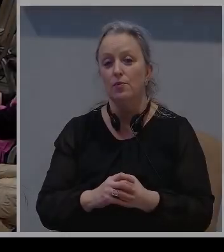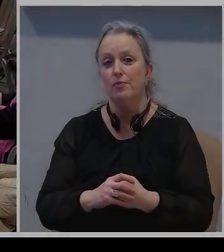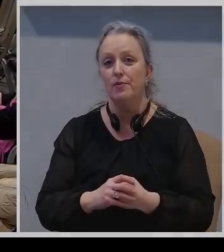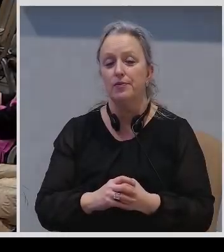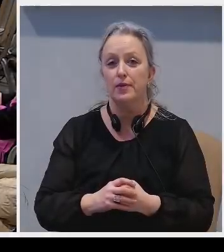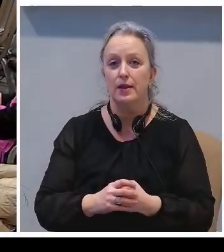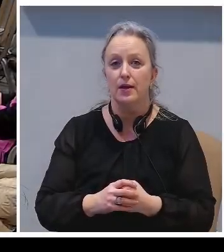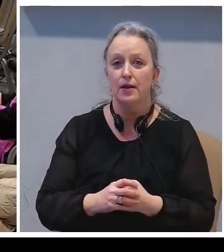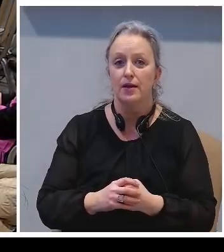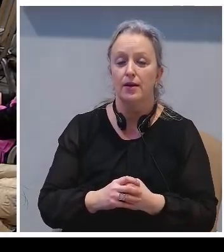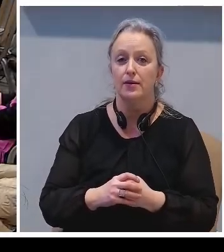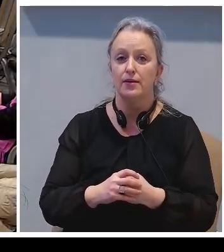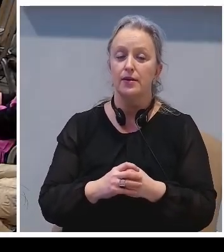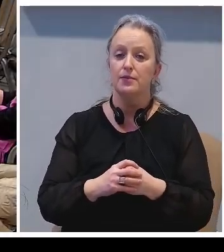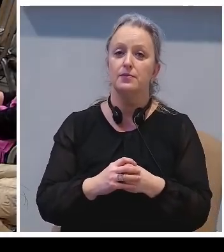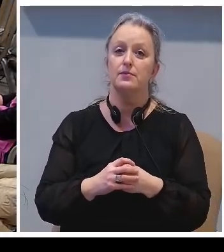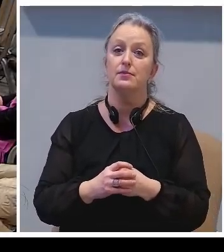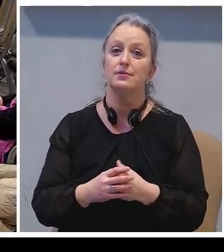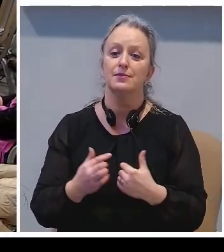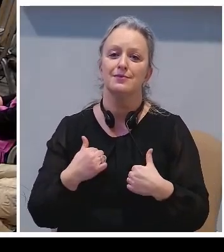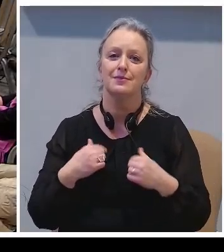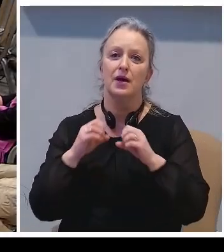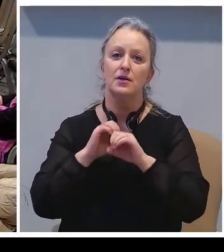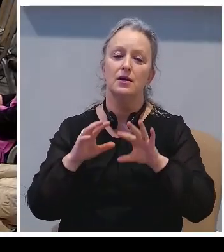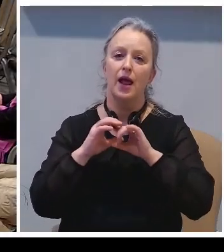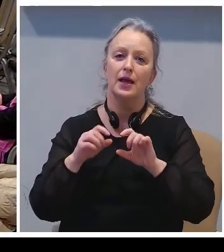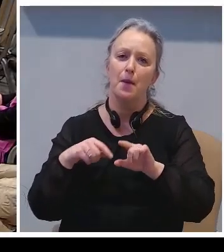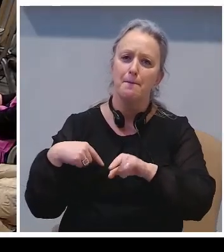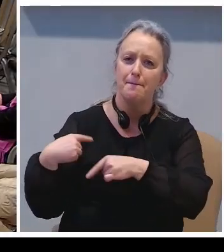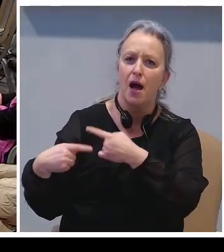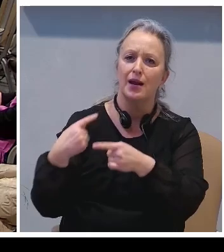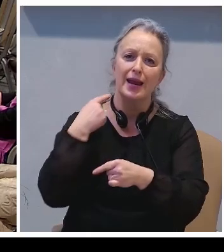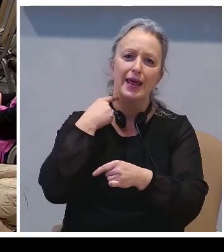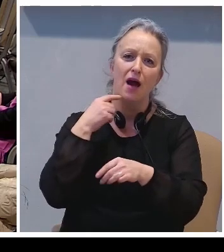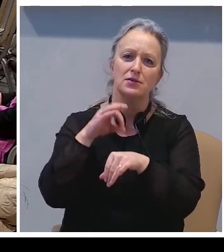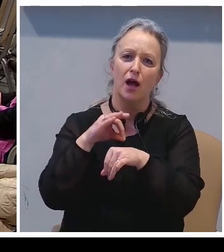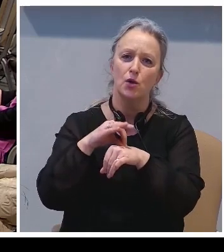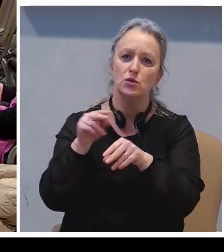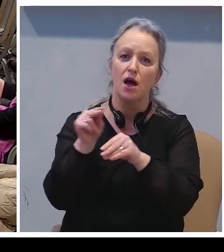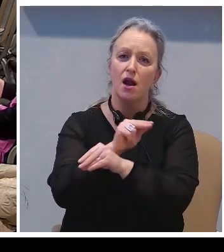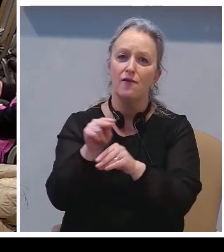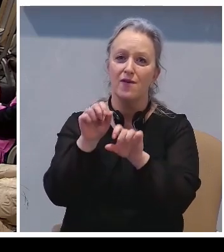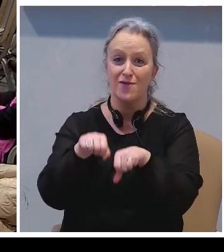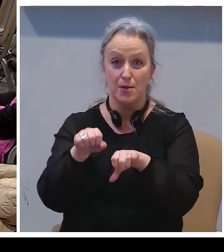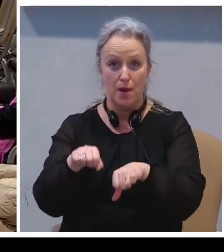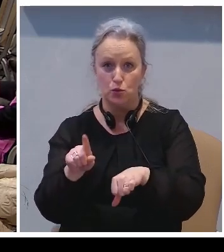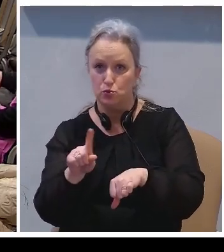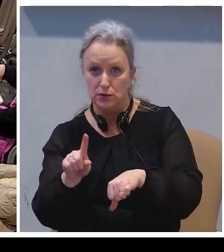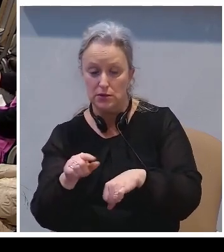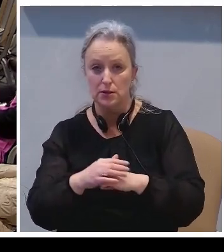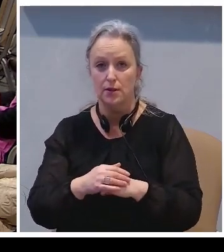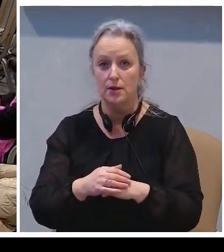siis Hello, everybody, from me as well. räägin siis pärilike lihashaiguste ravivõimalustest I ja will tell you about siinkohal